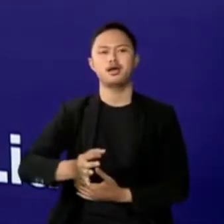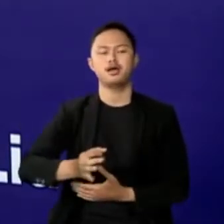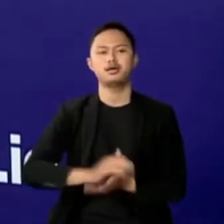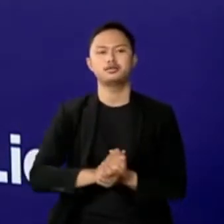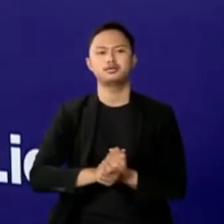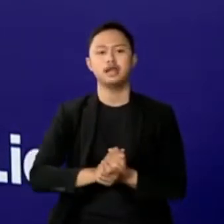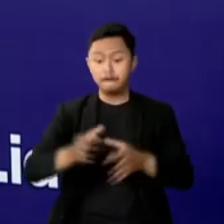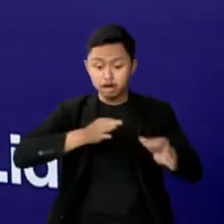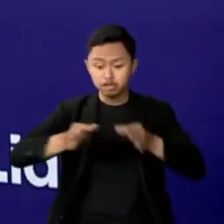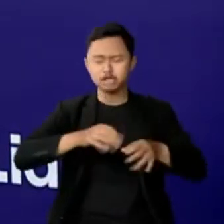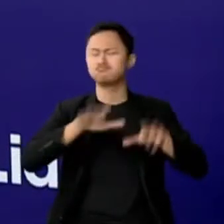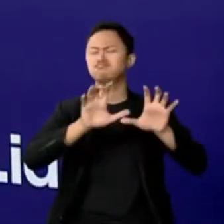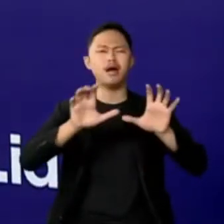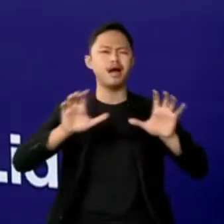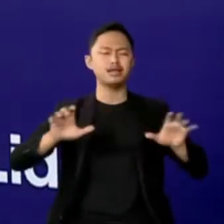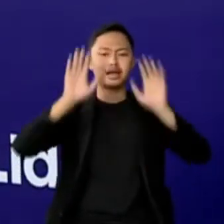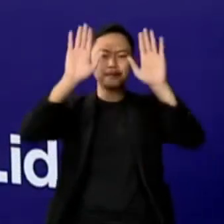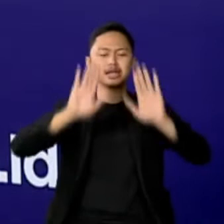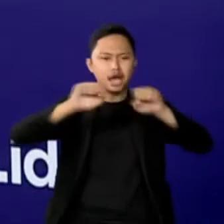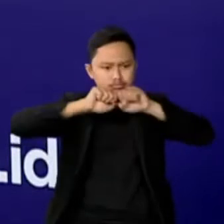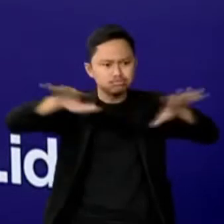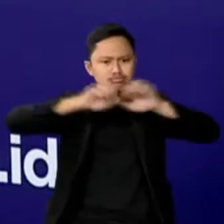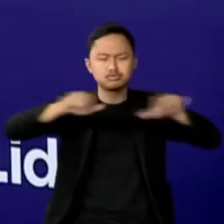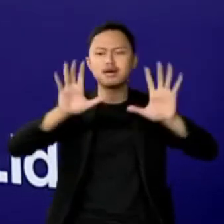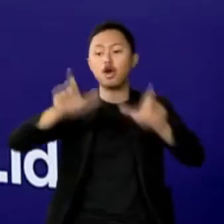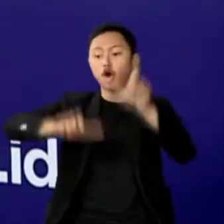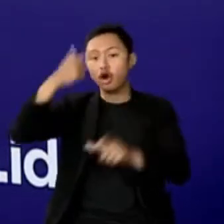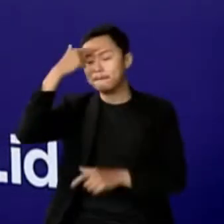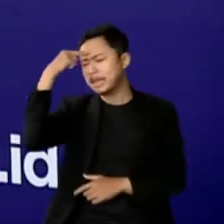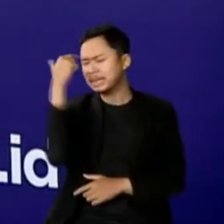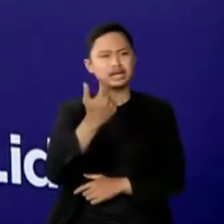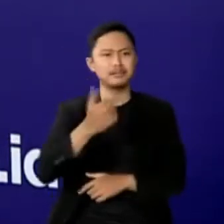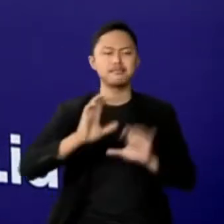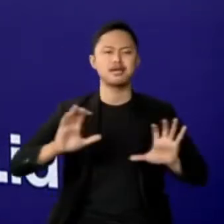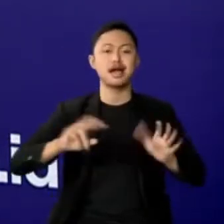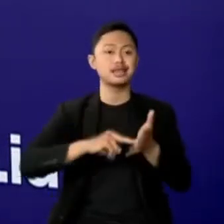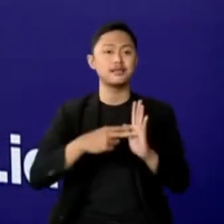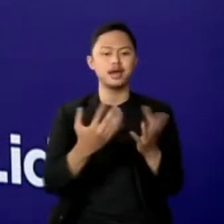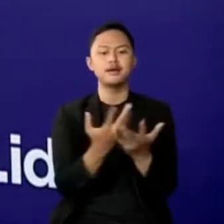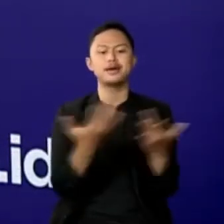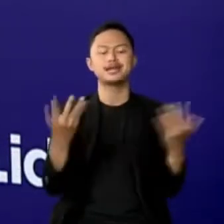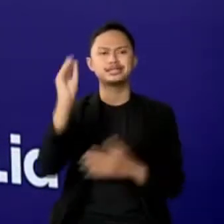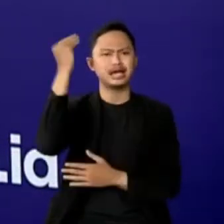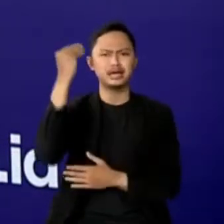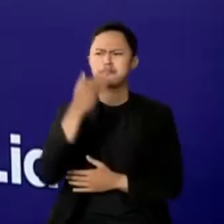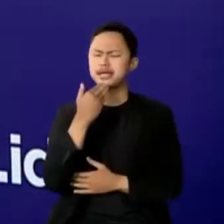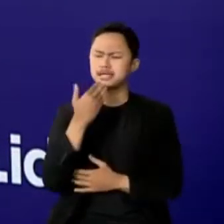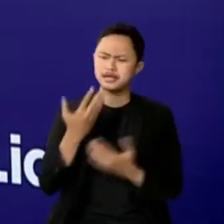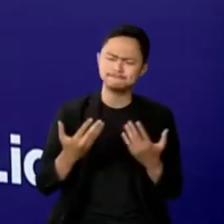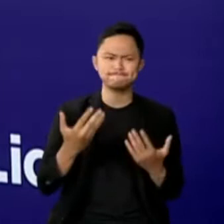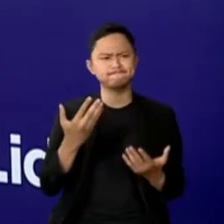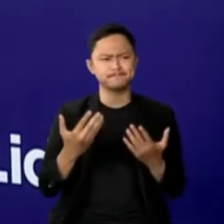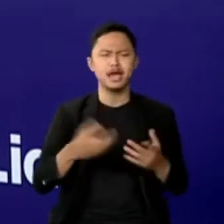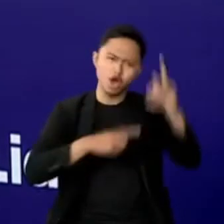banyak fasilitas media sosial media banyak orang pintar semuanya lengkap sehingga masyarakat Jakarta tuh umumnya lebih